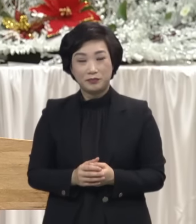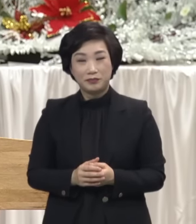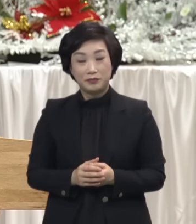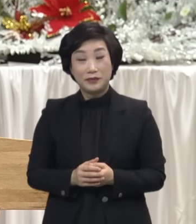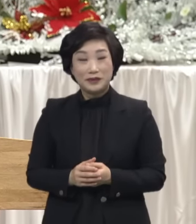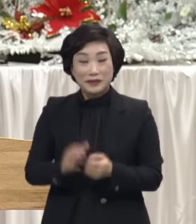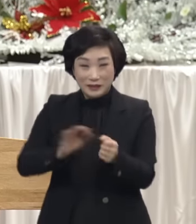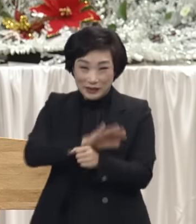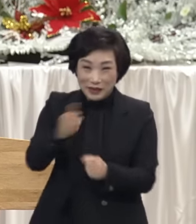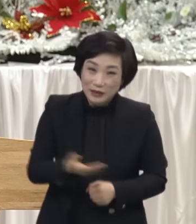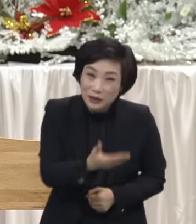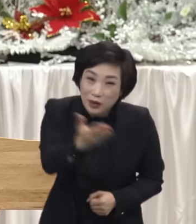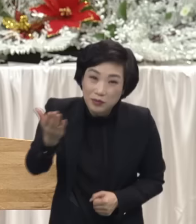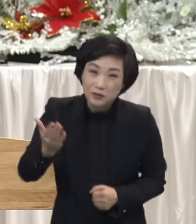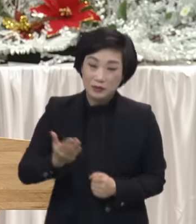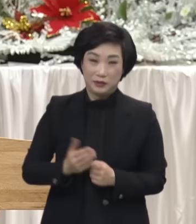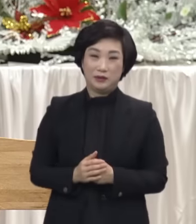사랑하는 여러분,